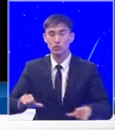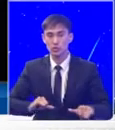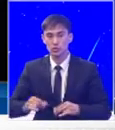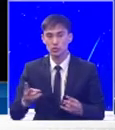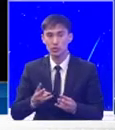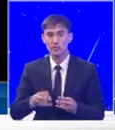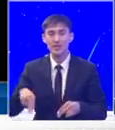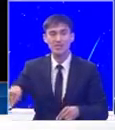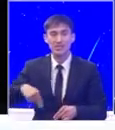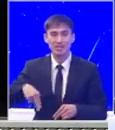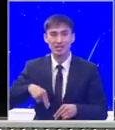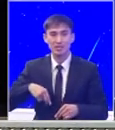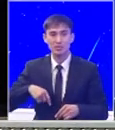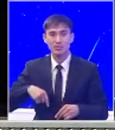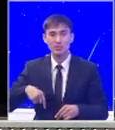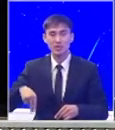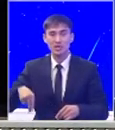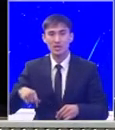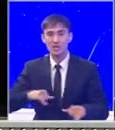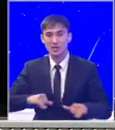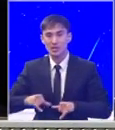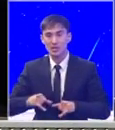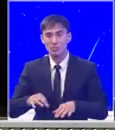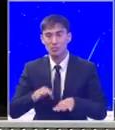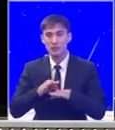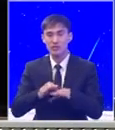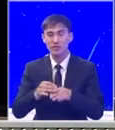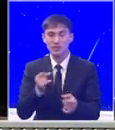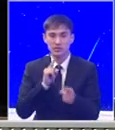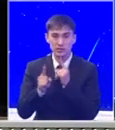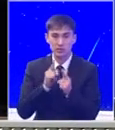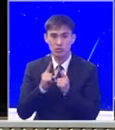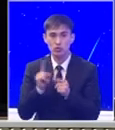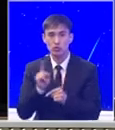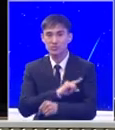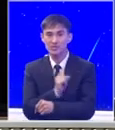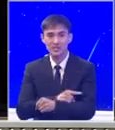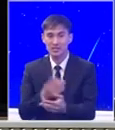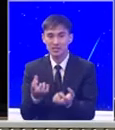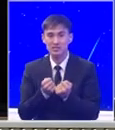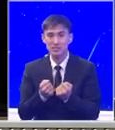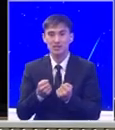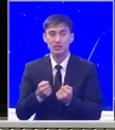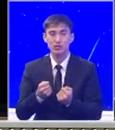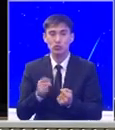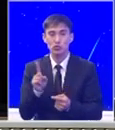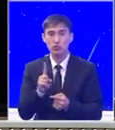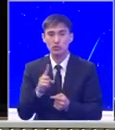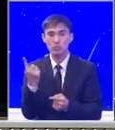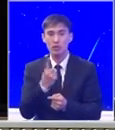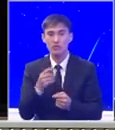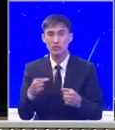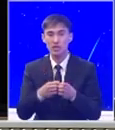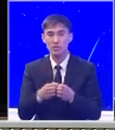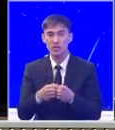С директорами рынков проведите соответствующую работу, чтобы их там сильно не облагали, не издирали с них, чтобы на первом этапе как-то это